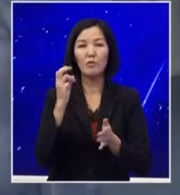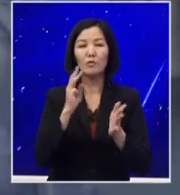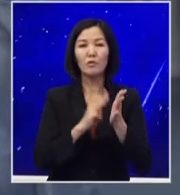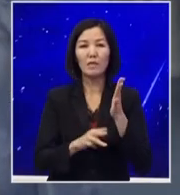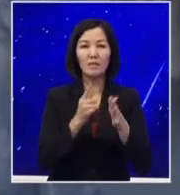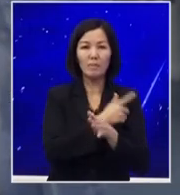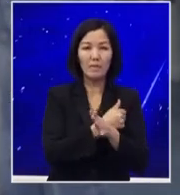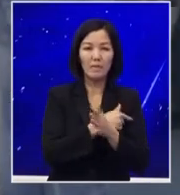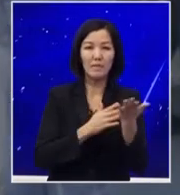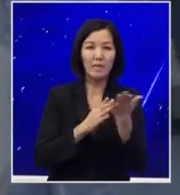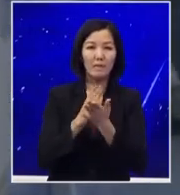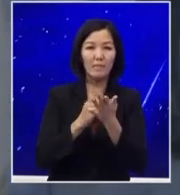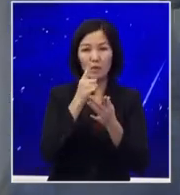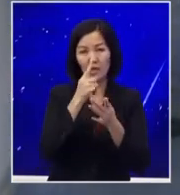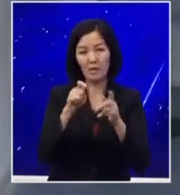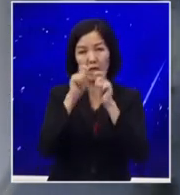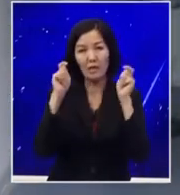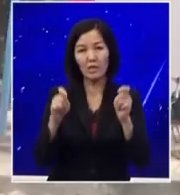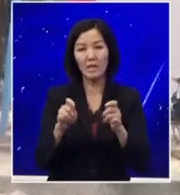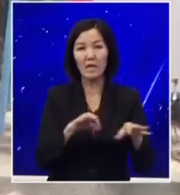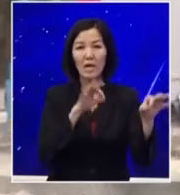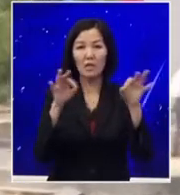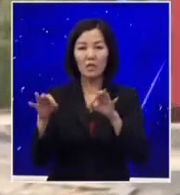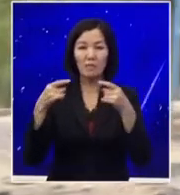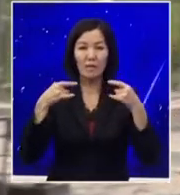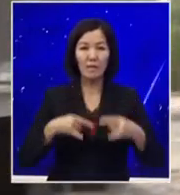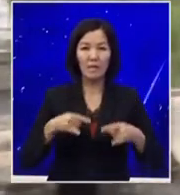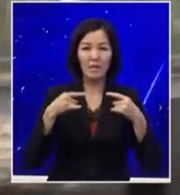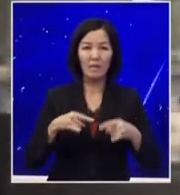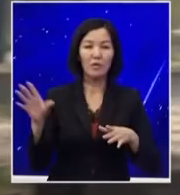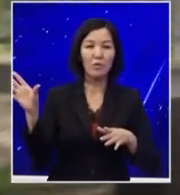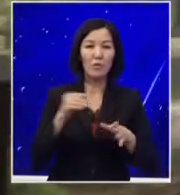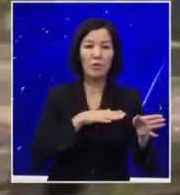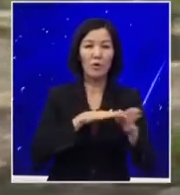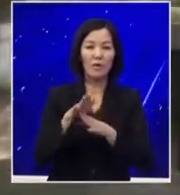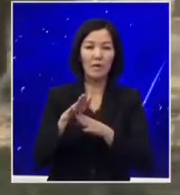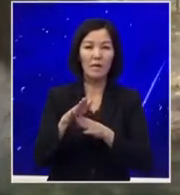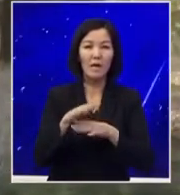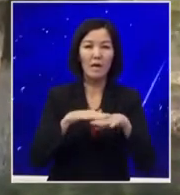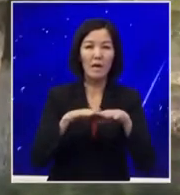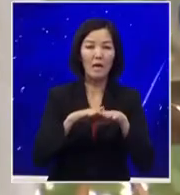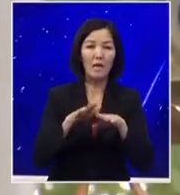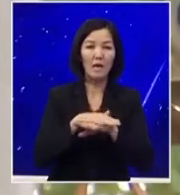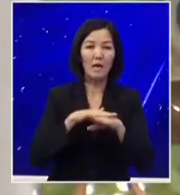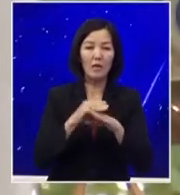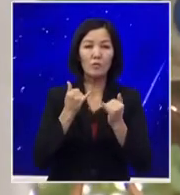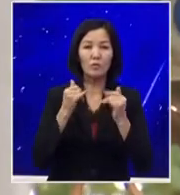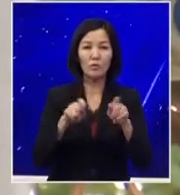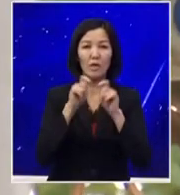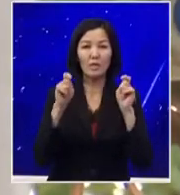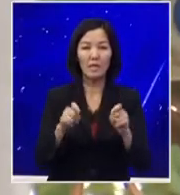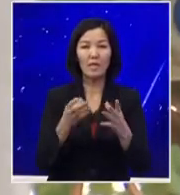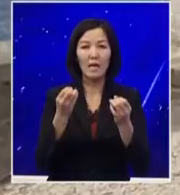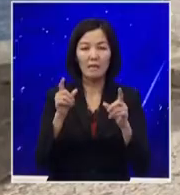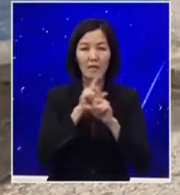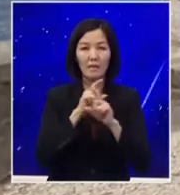бар бұл аурухана таяуда ашылады. Жылжымалы рентген аппаратысында жабдықтармен толығып, ел игілігіне беріледі. Қарабұлақтықтар көптен күткен тағы